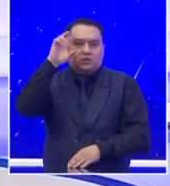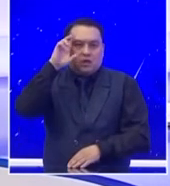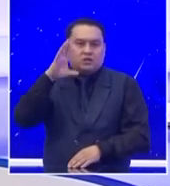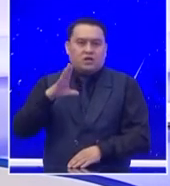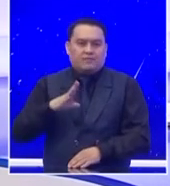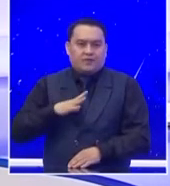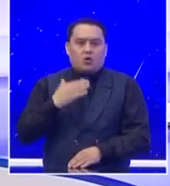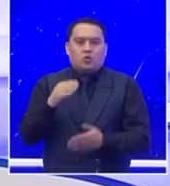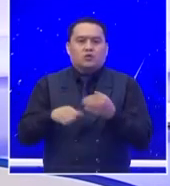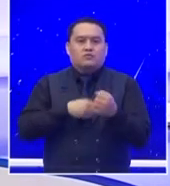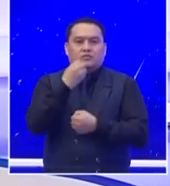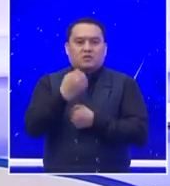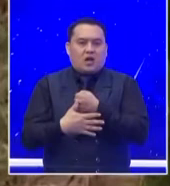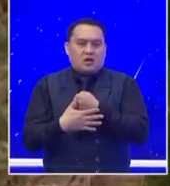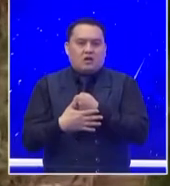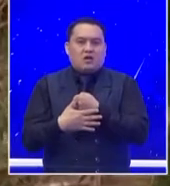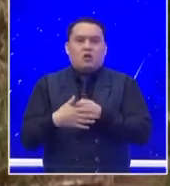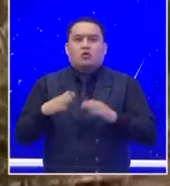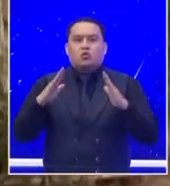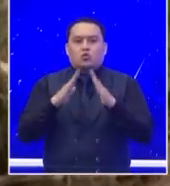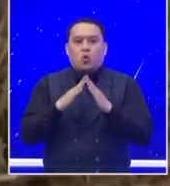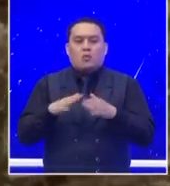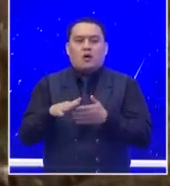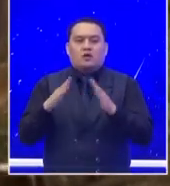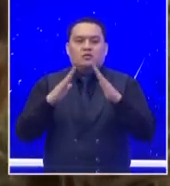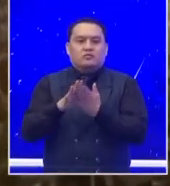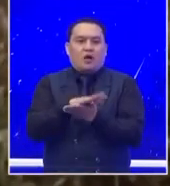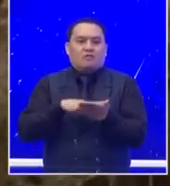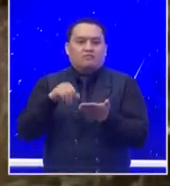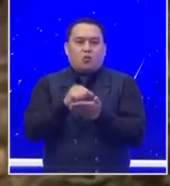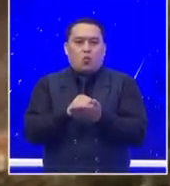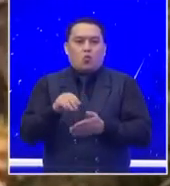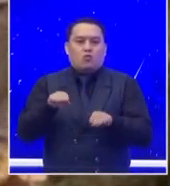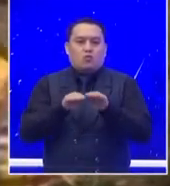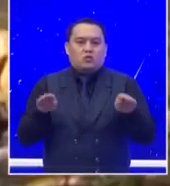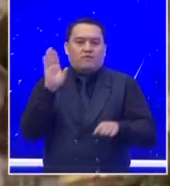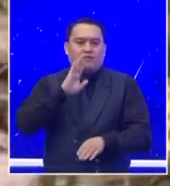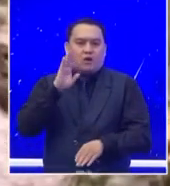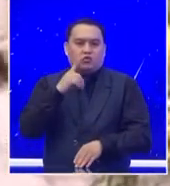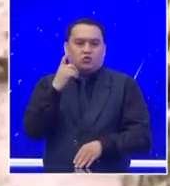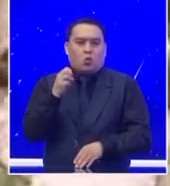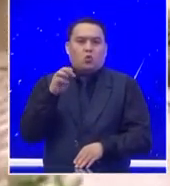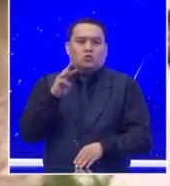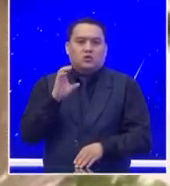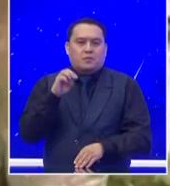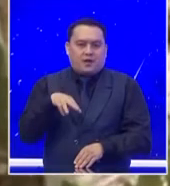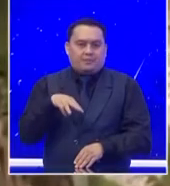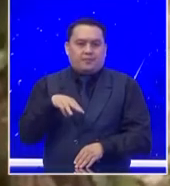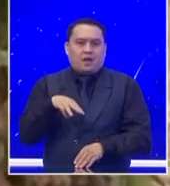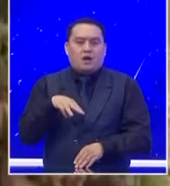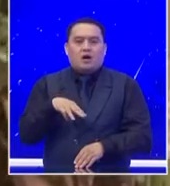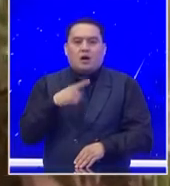в Бразилии. Разрушены десятки жилых домов. В некоторых постройках уровень воды превысил 100 сантиметров.